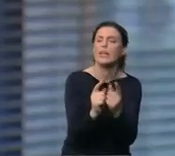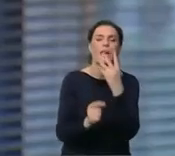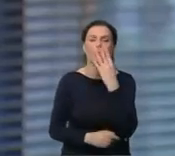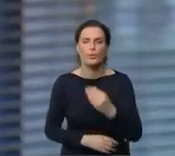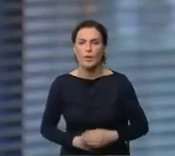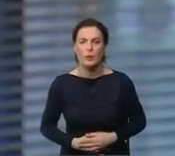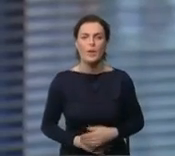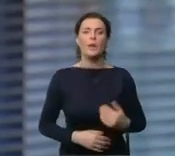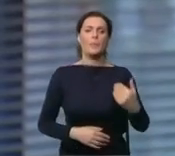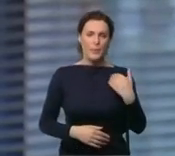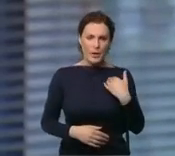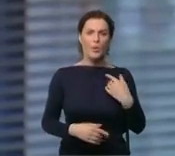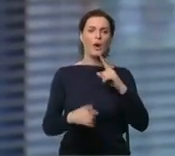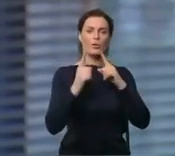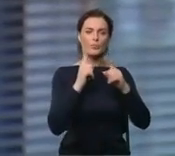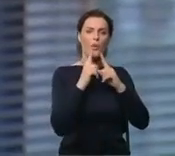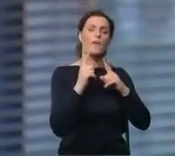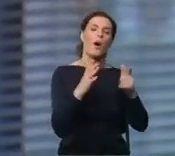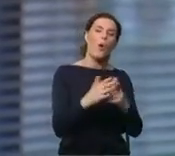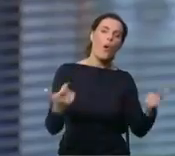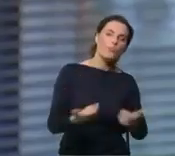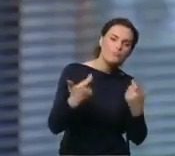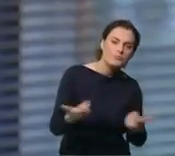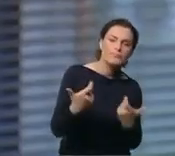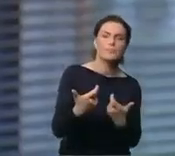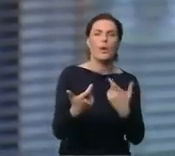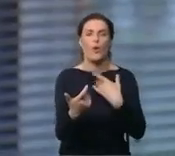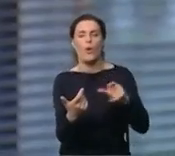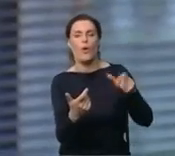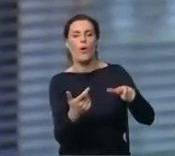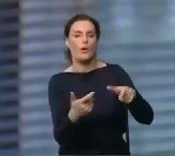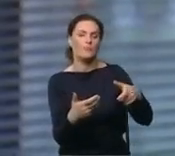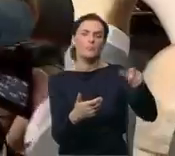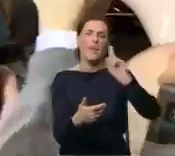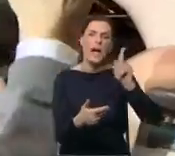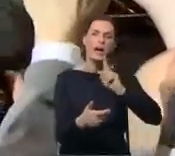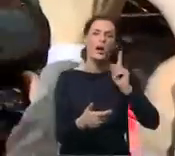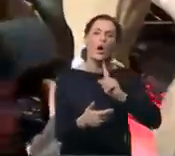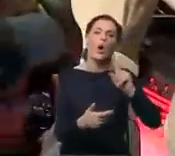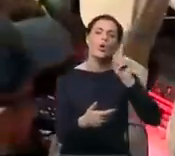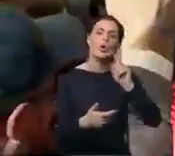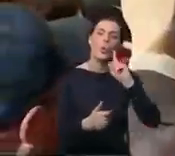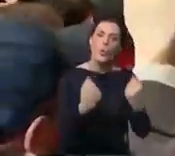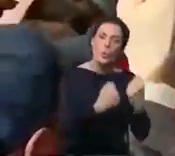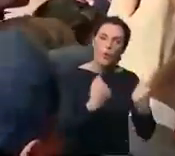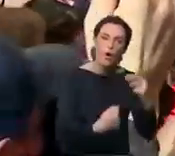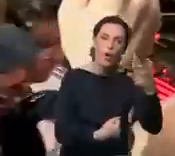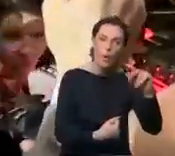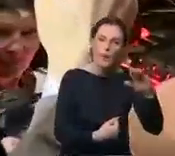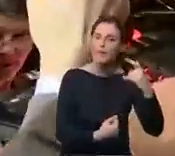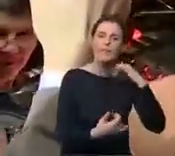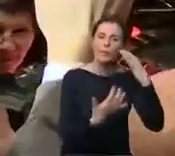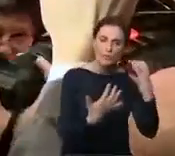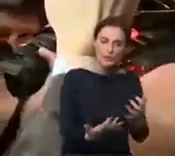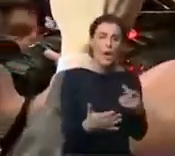odbywało. Rozmawialiśmy o promocji firmy, o zaangażowaniu Roberta, o rozmowach z Williamsem i Robert jak gdyby